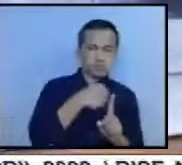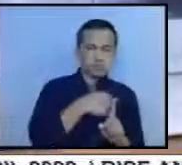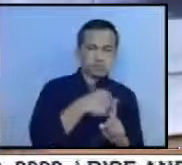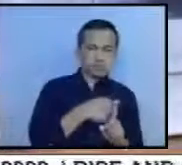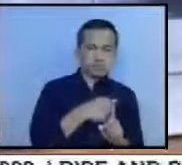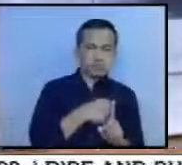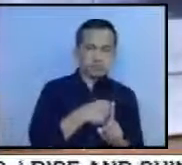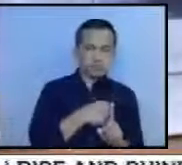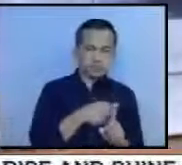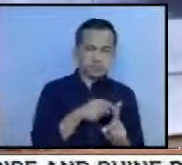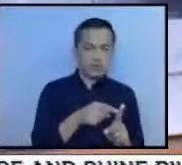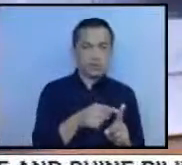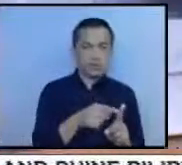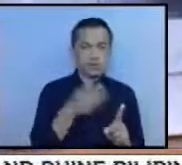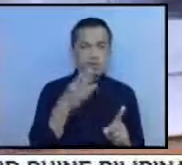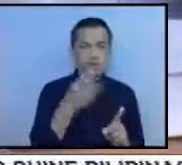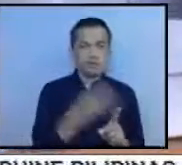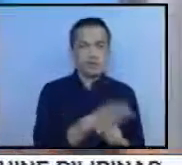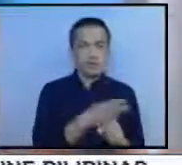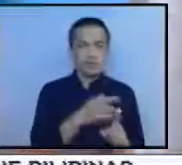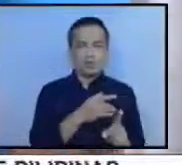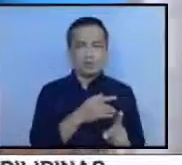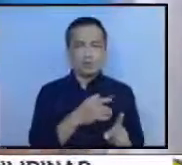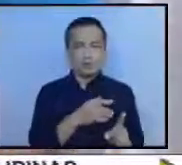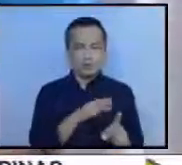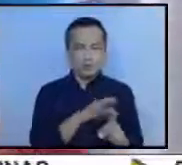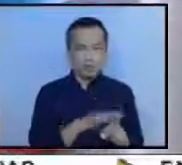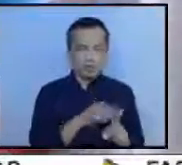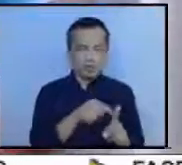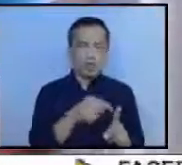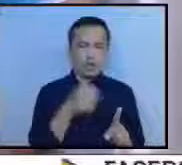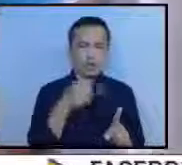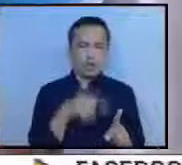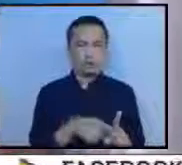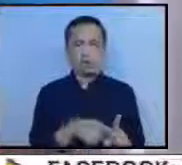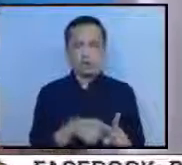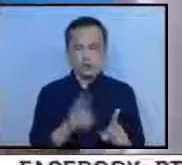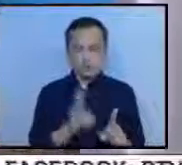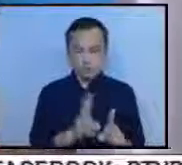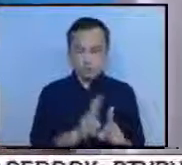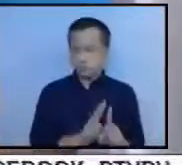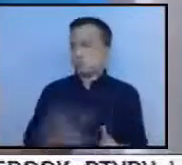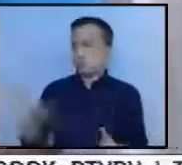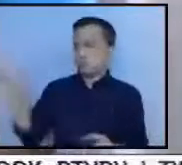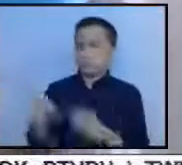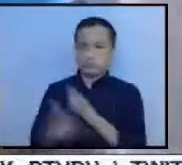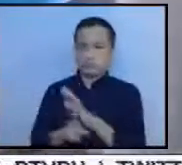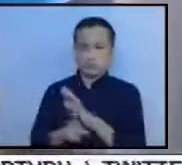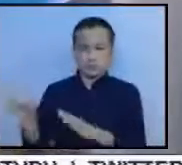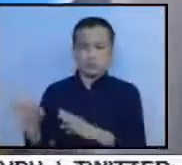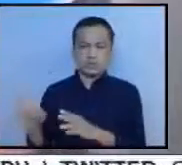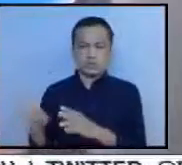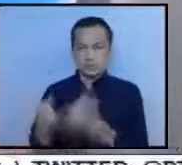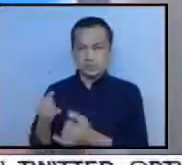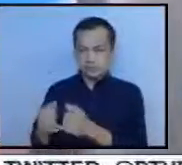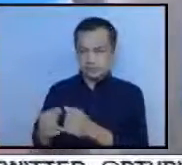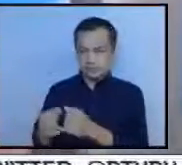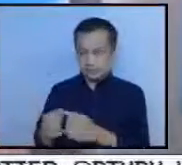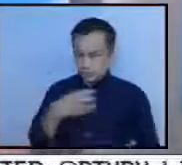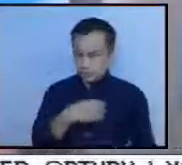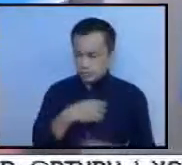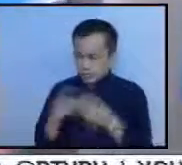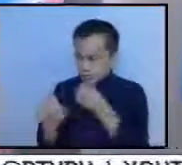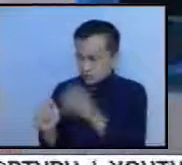magrabe yung injury ng biktima. Nagtago umano ang mga akusado hanggang sa natuntun ng mga otoridad sa tulong ng